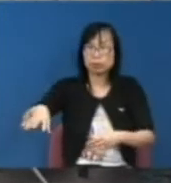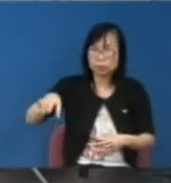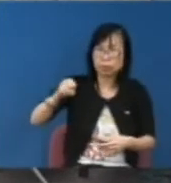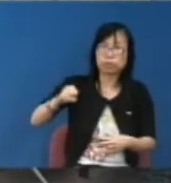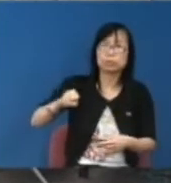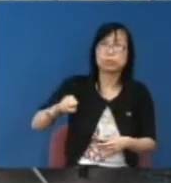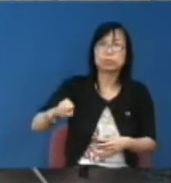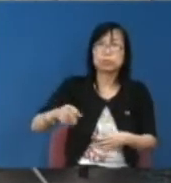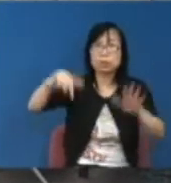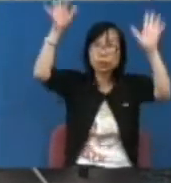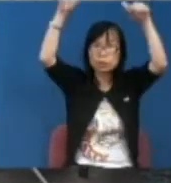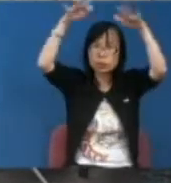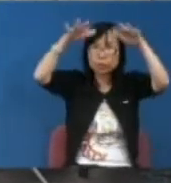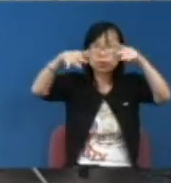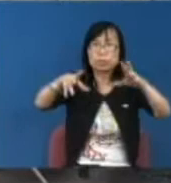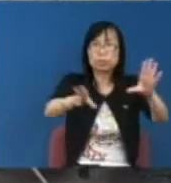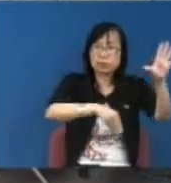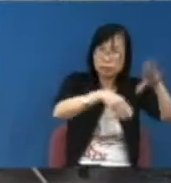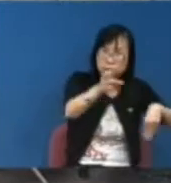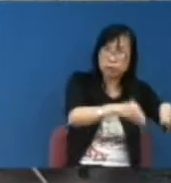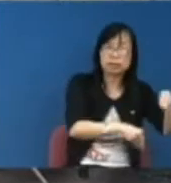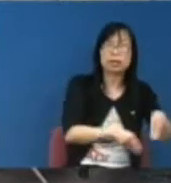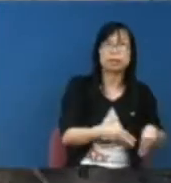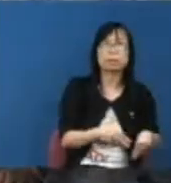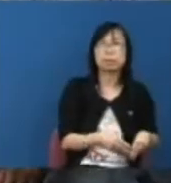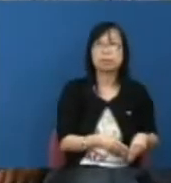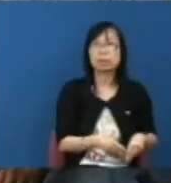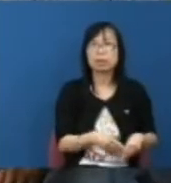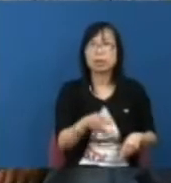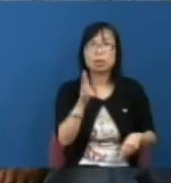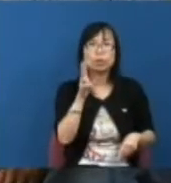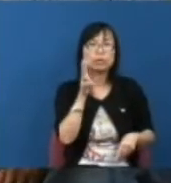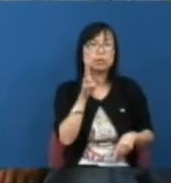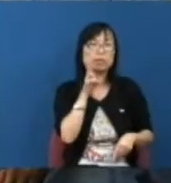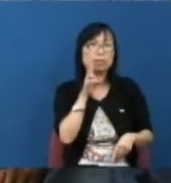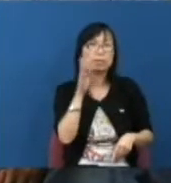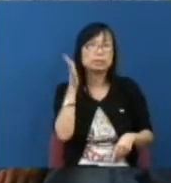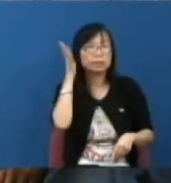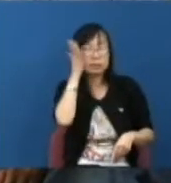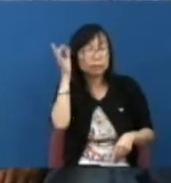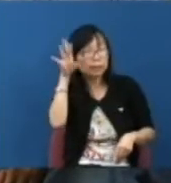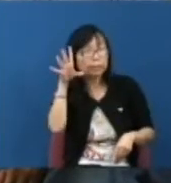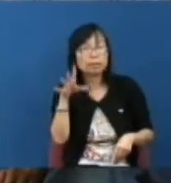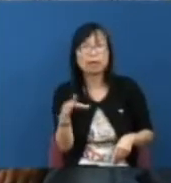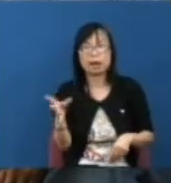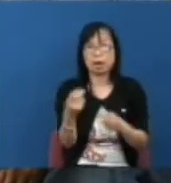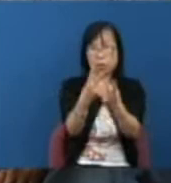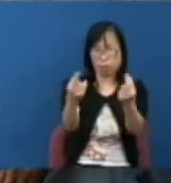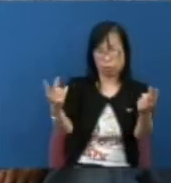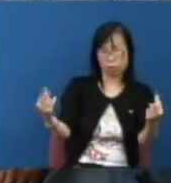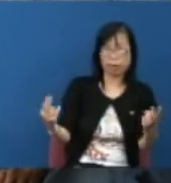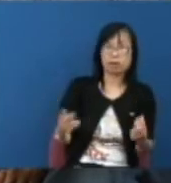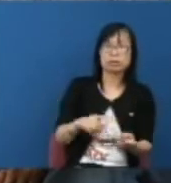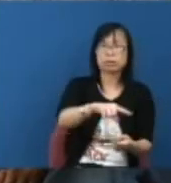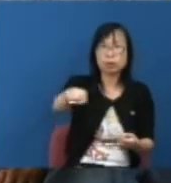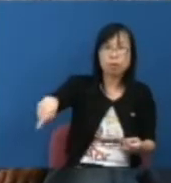那個雨水收集啦，因為它下面可能譬如你當酒店，你周邊你一定可能很多綠化的草地啊，